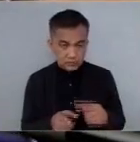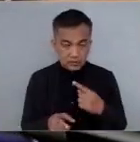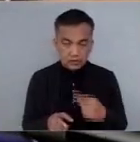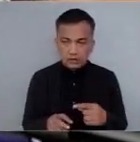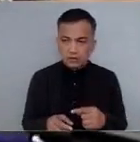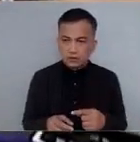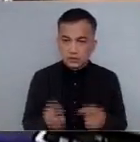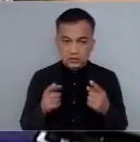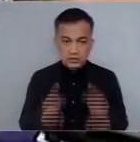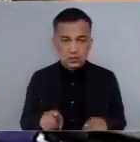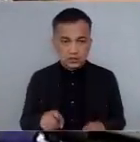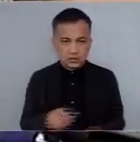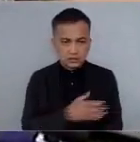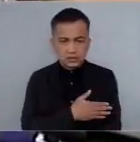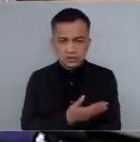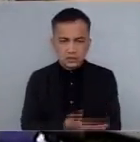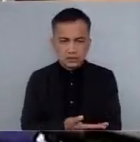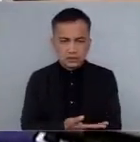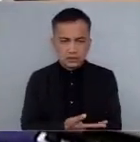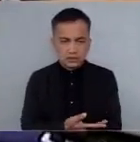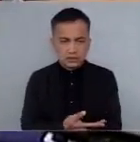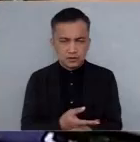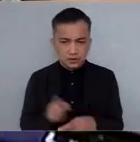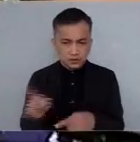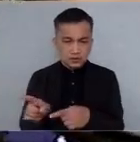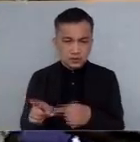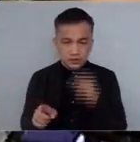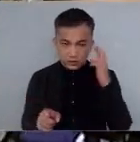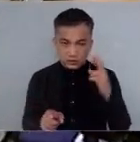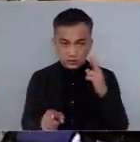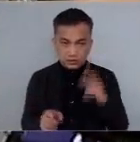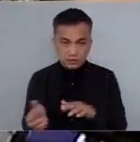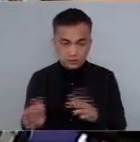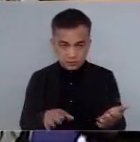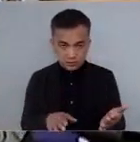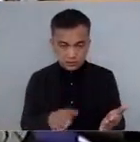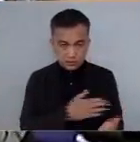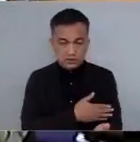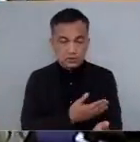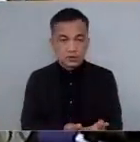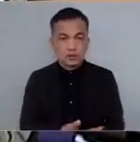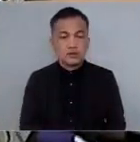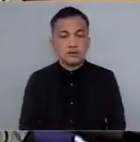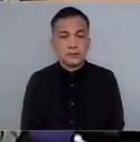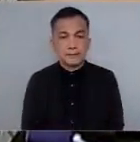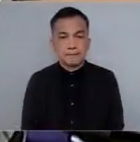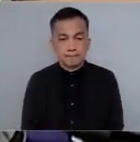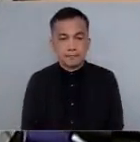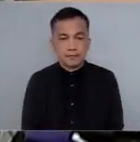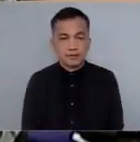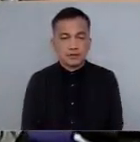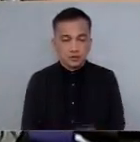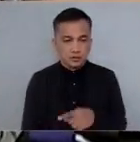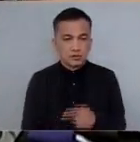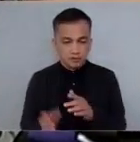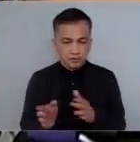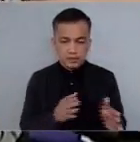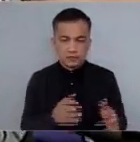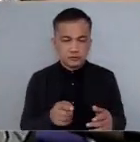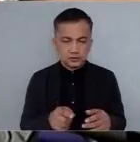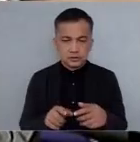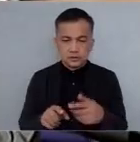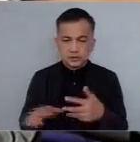ko, talagang kung siya ang dahilan ng pagkamatay ng anak ko, yun po talaga ang plano ko na makasuhan